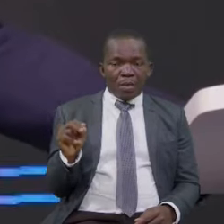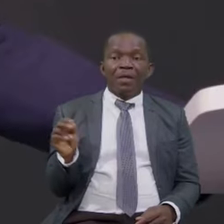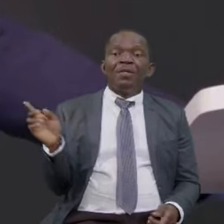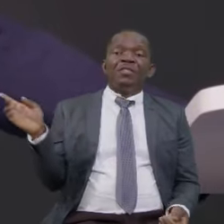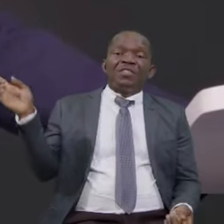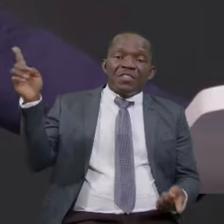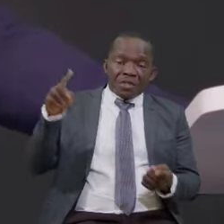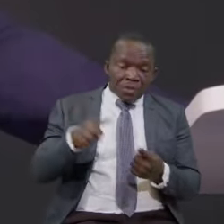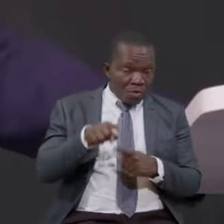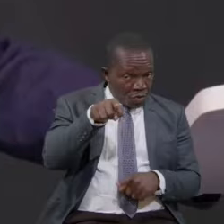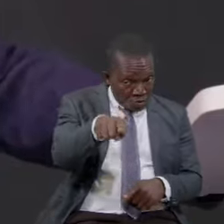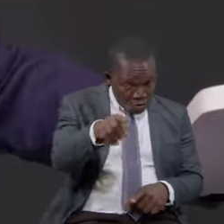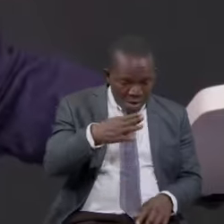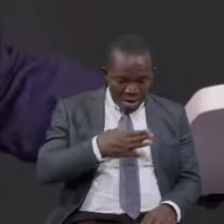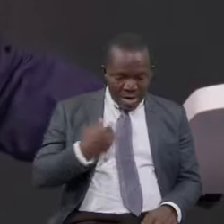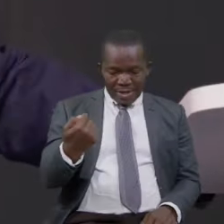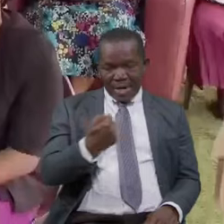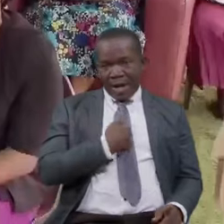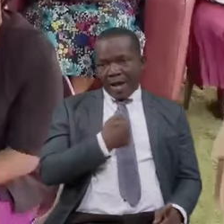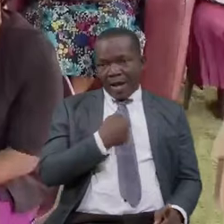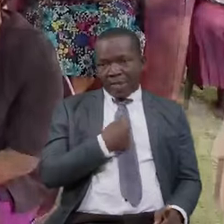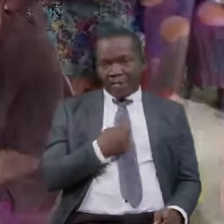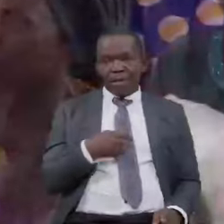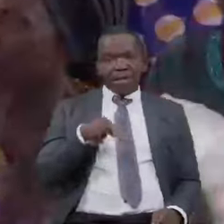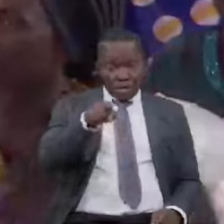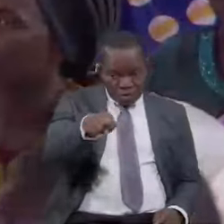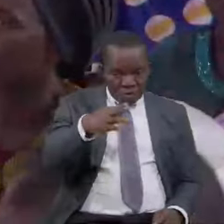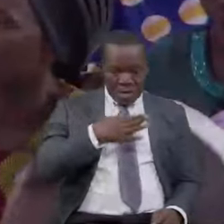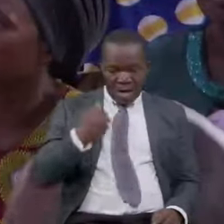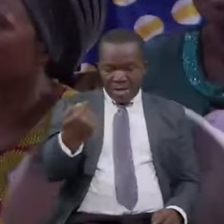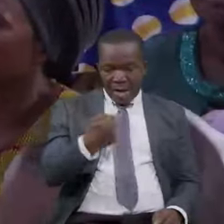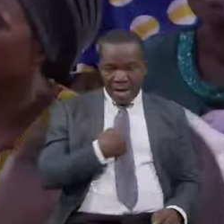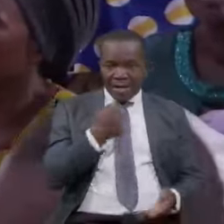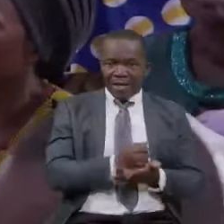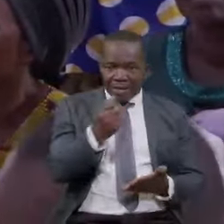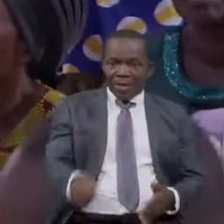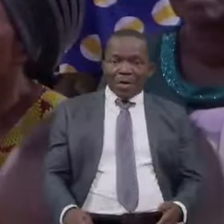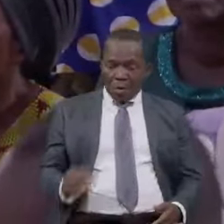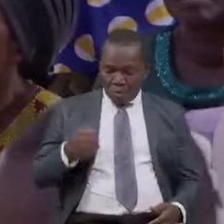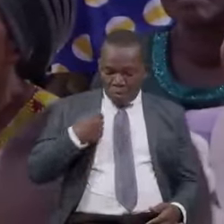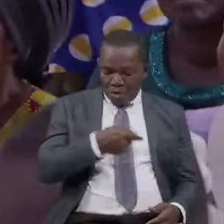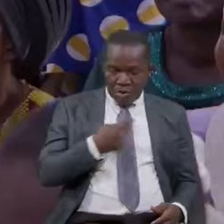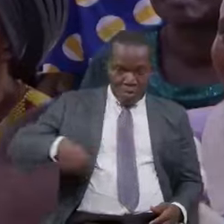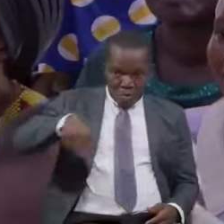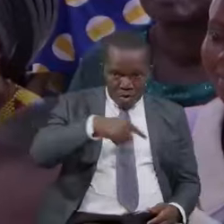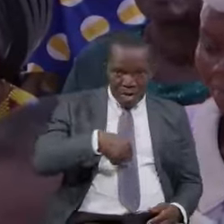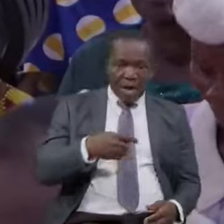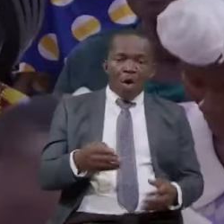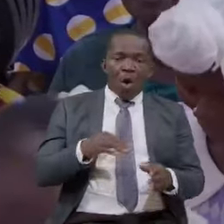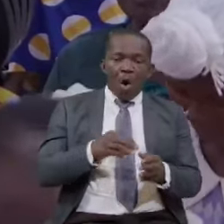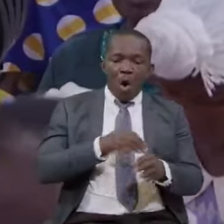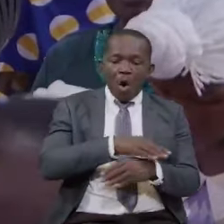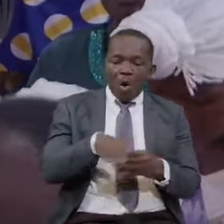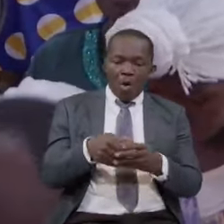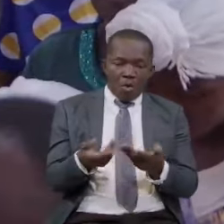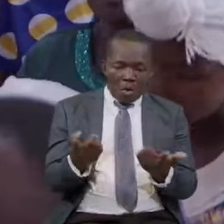et moi vous et moi j'ai dit vous et moi jusqu'à ce que nous soyons tous parvenus à l'unité